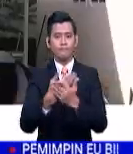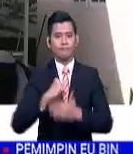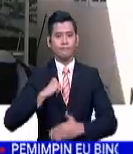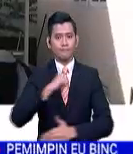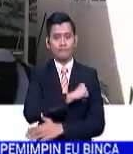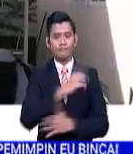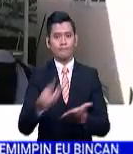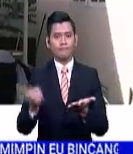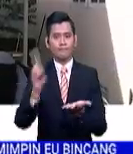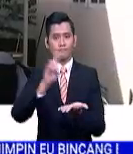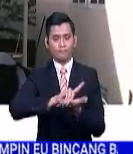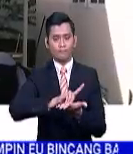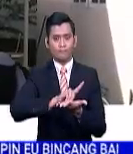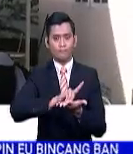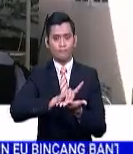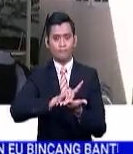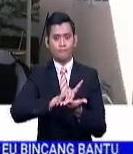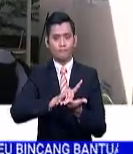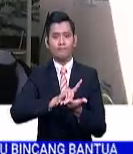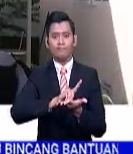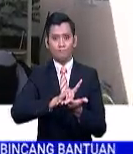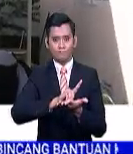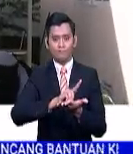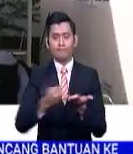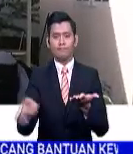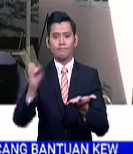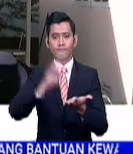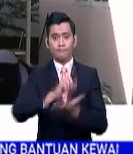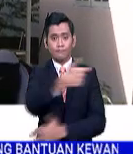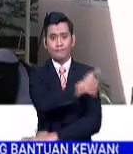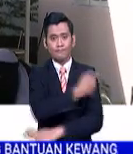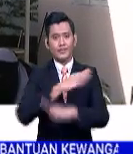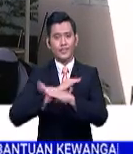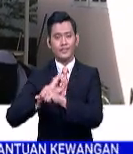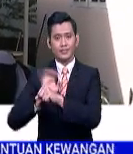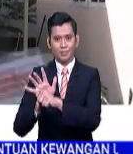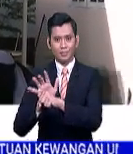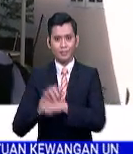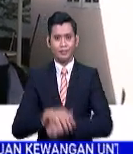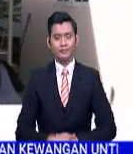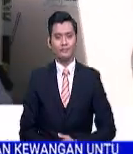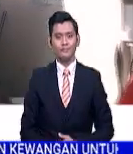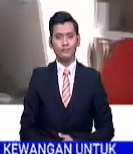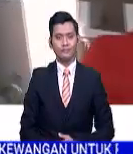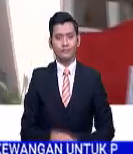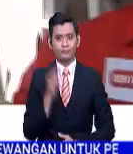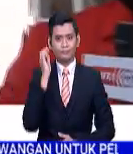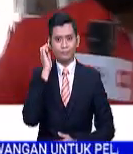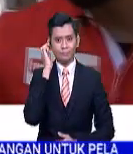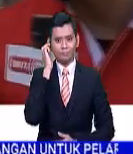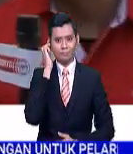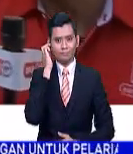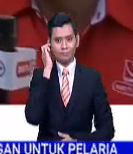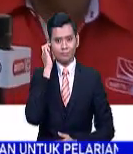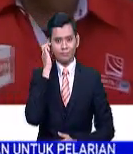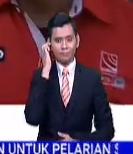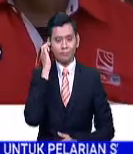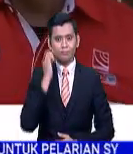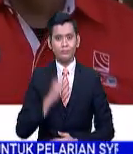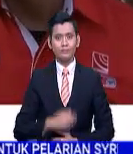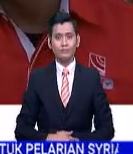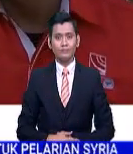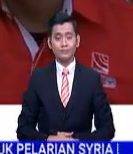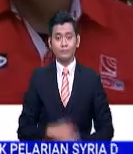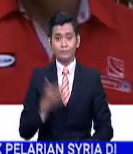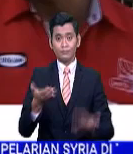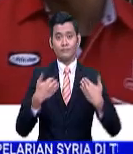yang mendaftar ini berdaftar untuk vaksinasi. Okey, mungkin ada harapan daripada tuan sendiri